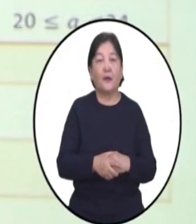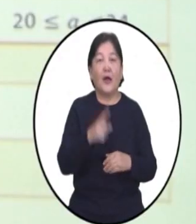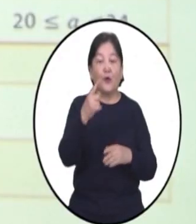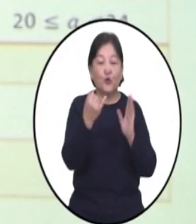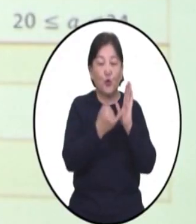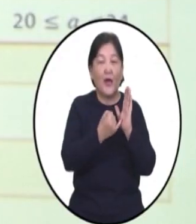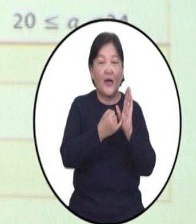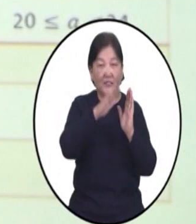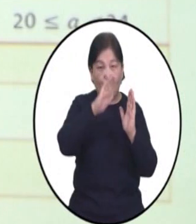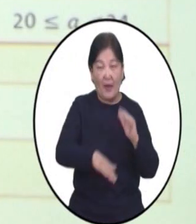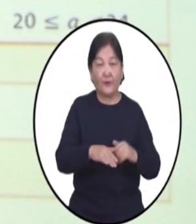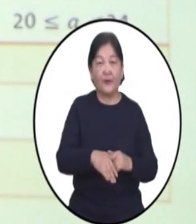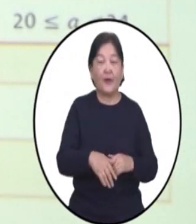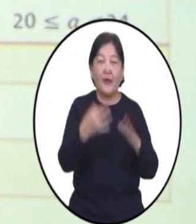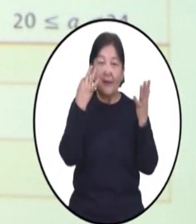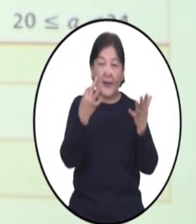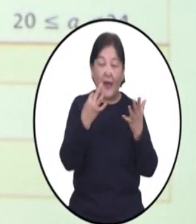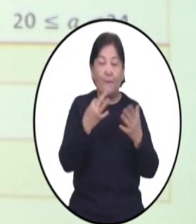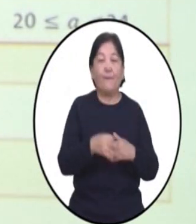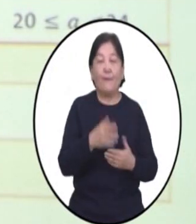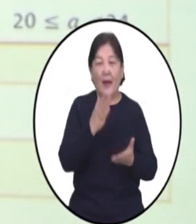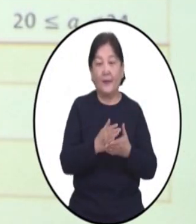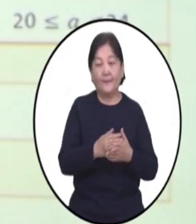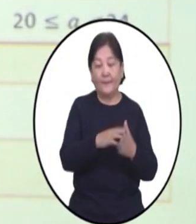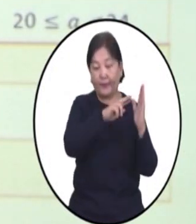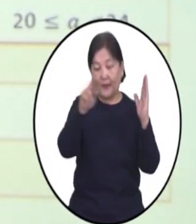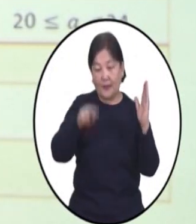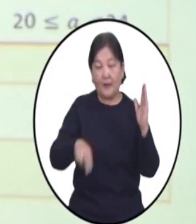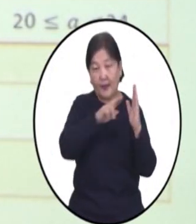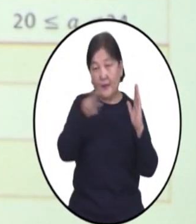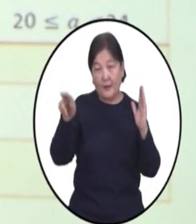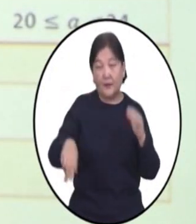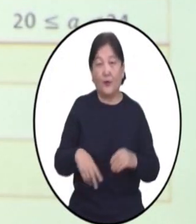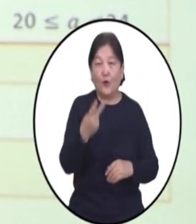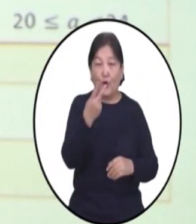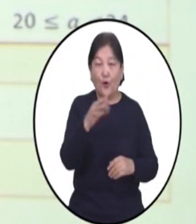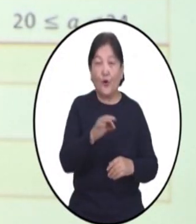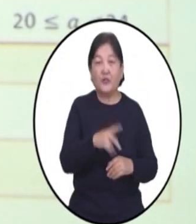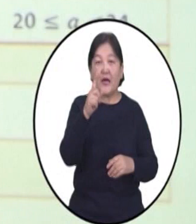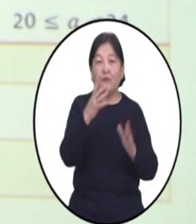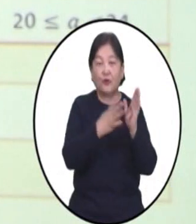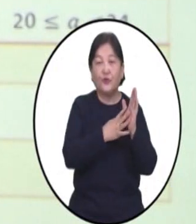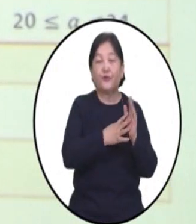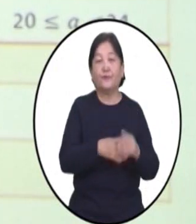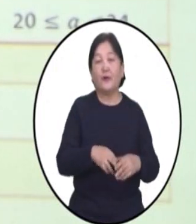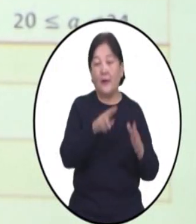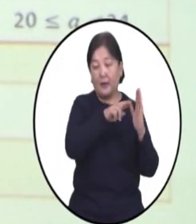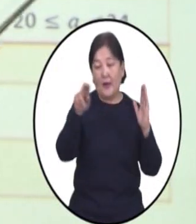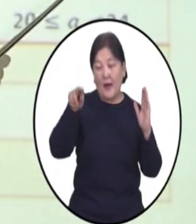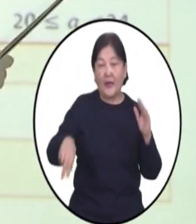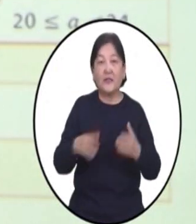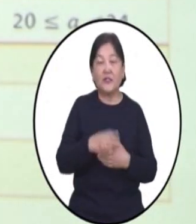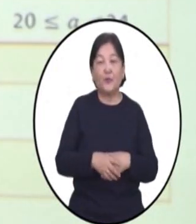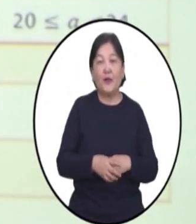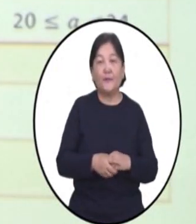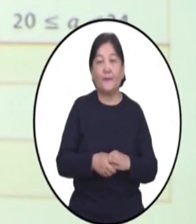бага завсарт бол 8 өдөр харгалзаж байна. 20-оос бага завсарт бол 19 өдөр харгалзаж байна. 24-оос